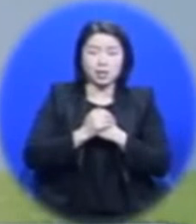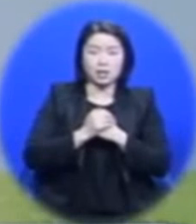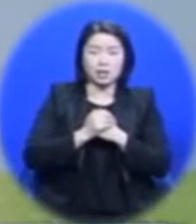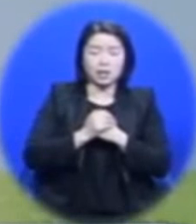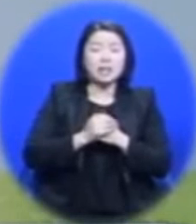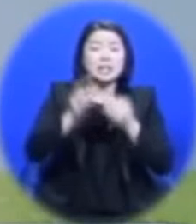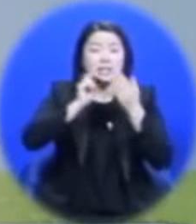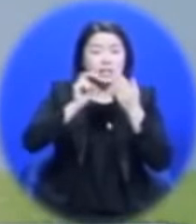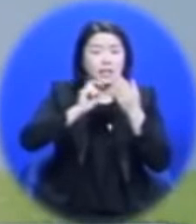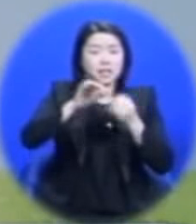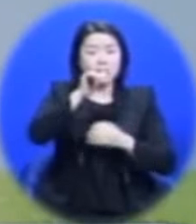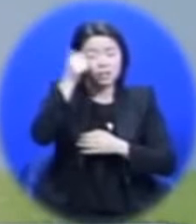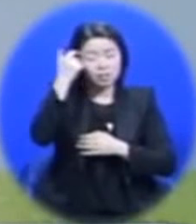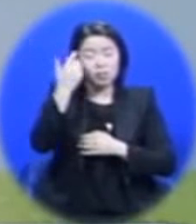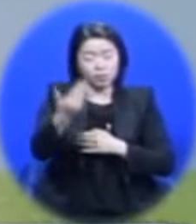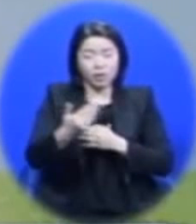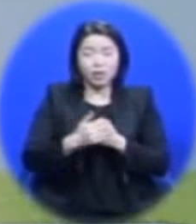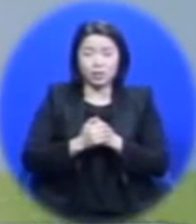정말 찬양이 있는 걸까?